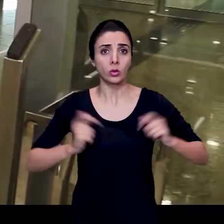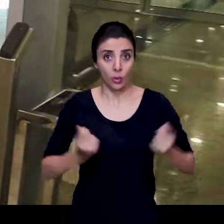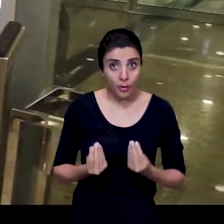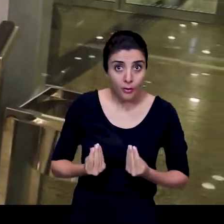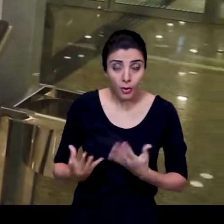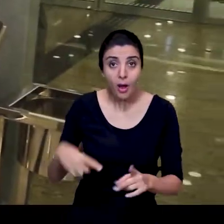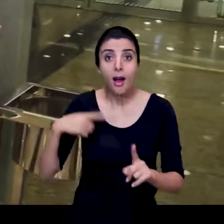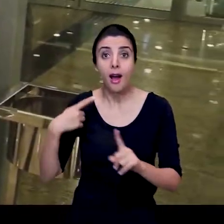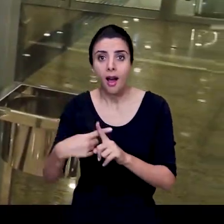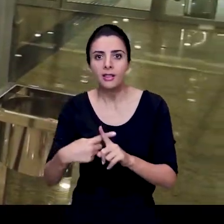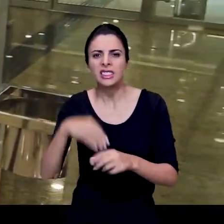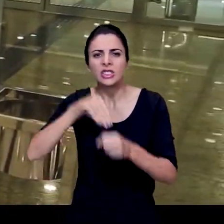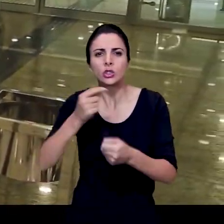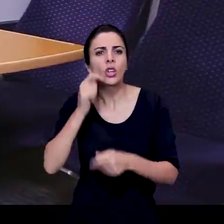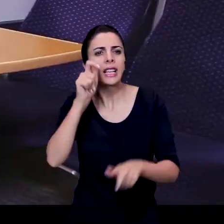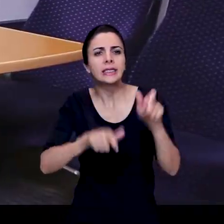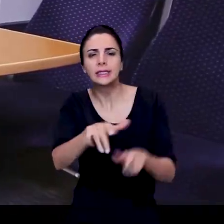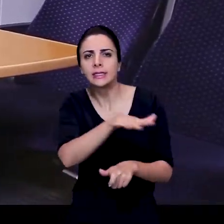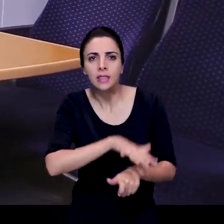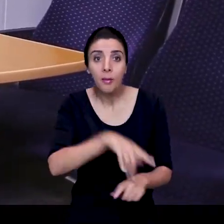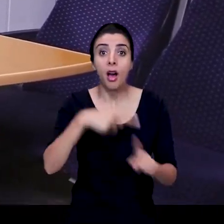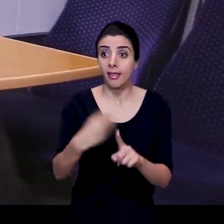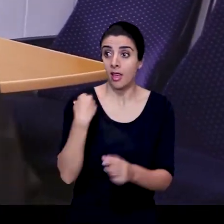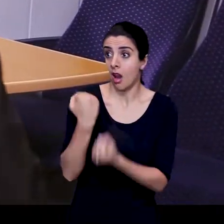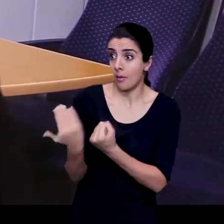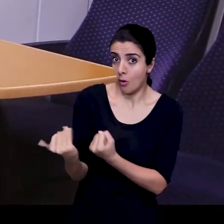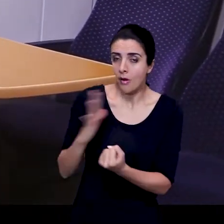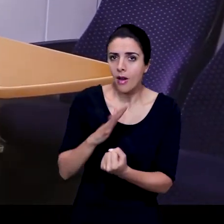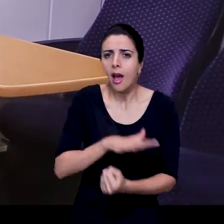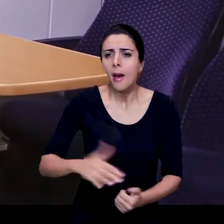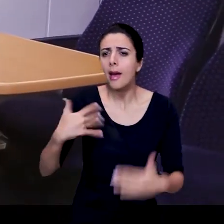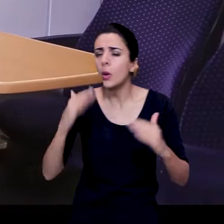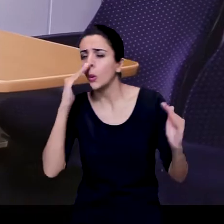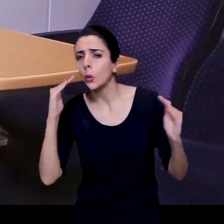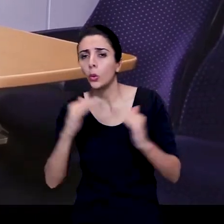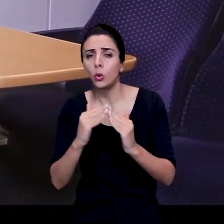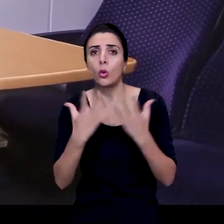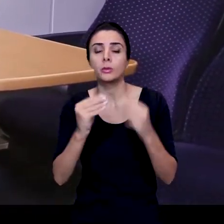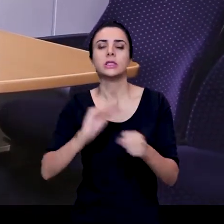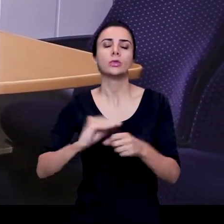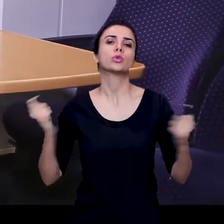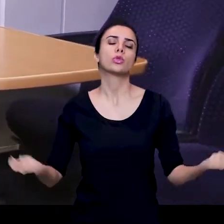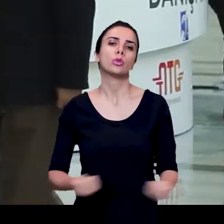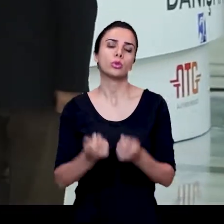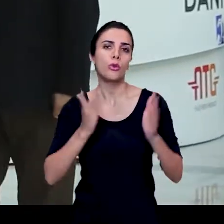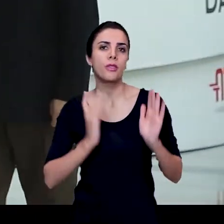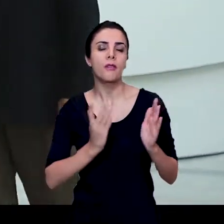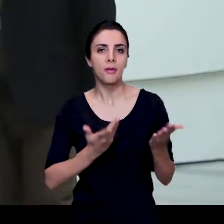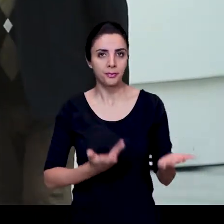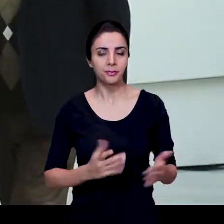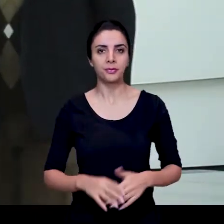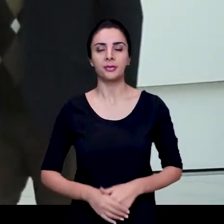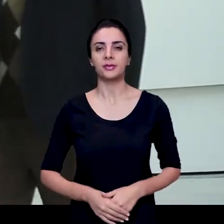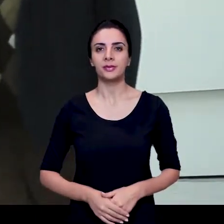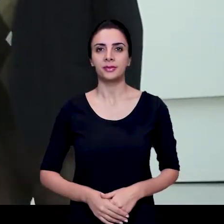seyahat imkanı sunarken, mevcut araç filosunun ve yeni araçların engelli yolcuların erişimine uygun hale getirilmesi için çalışmalara